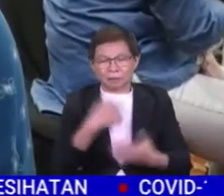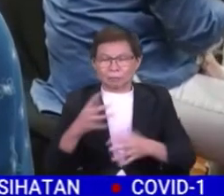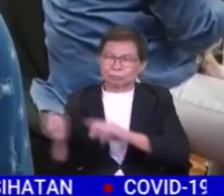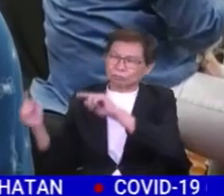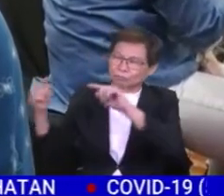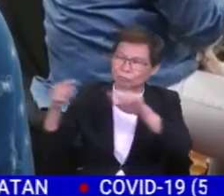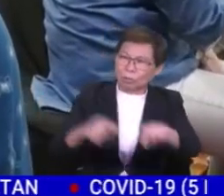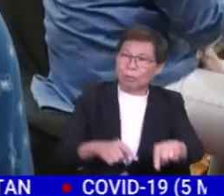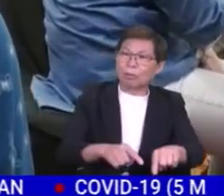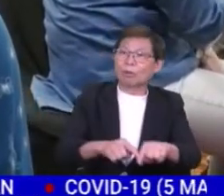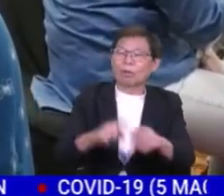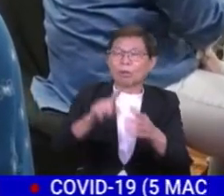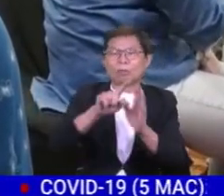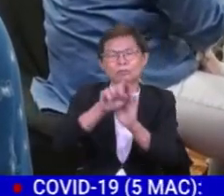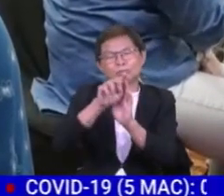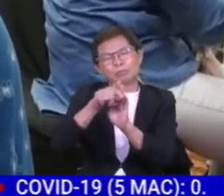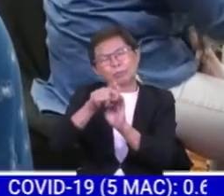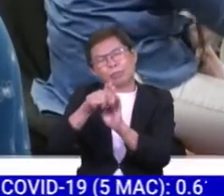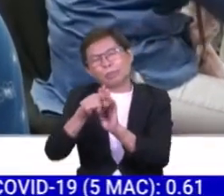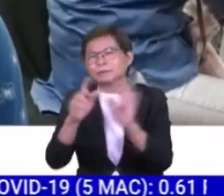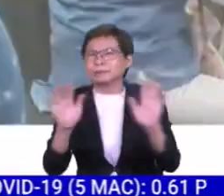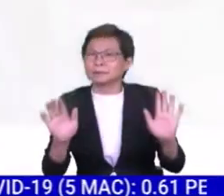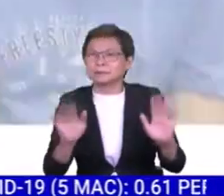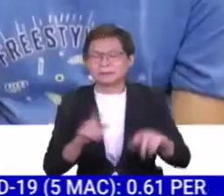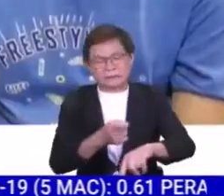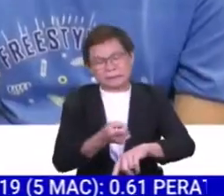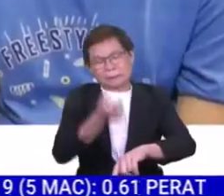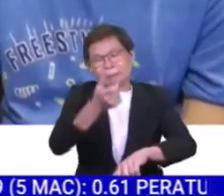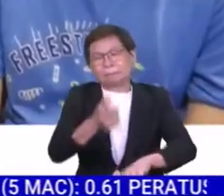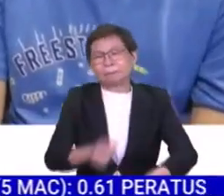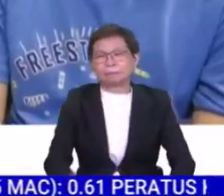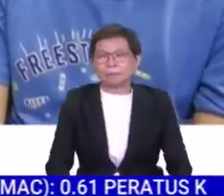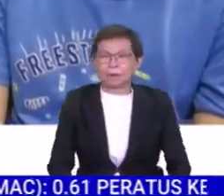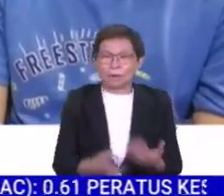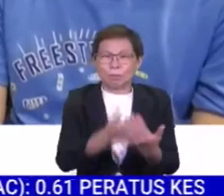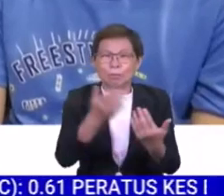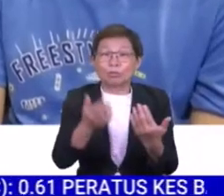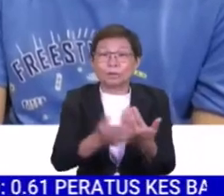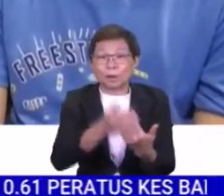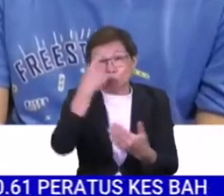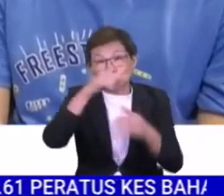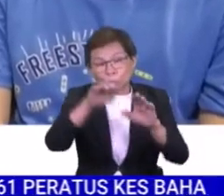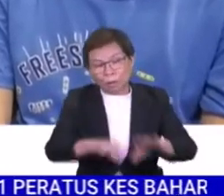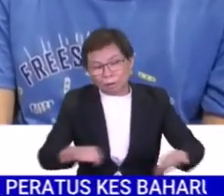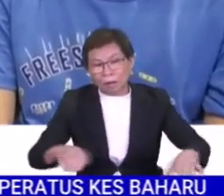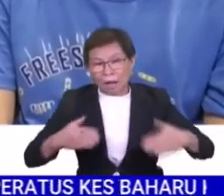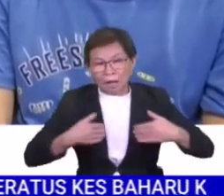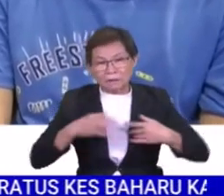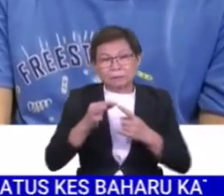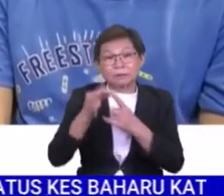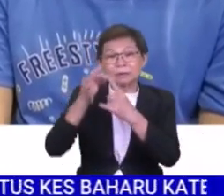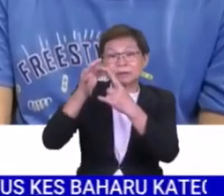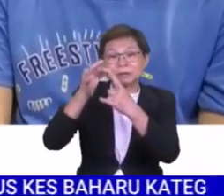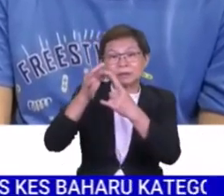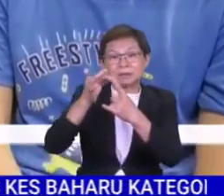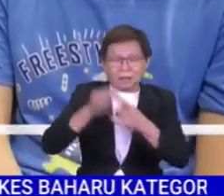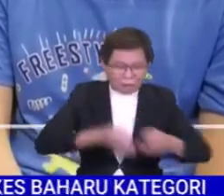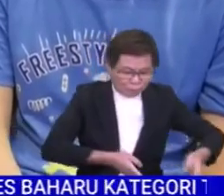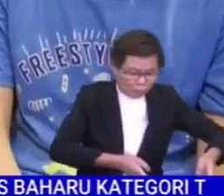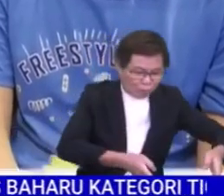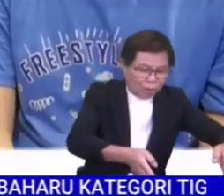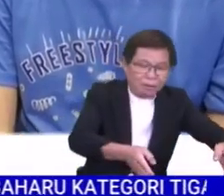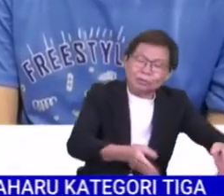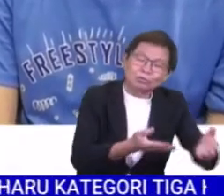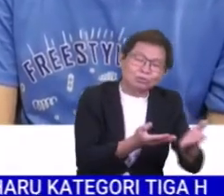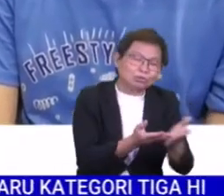datang dalam masa beberapa minit saja. Dia ambil masa. Ya, mudah sebab untuk kanak-kanak dia ada special lane. So